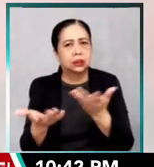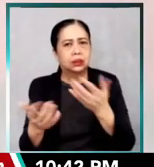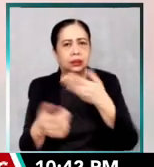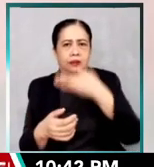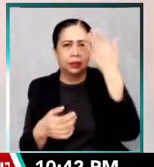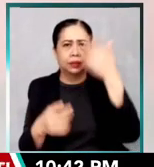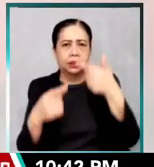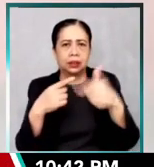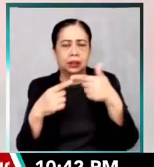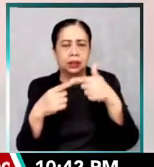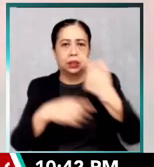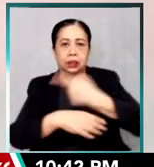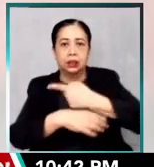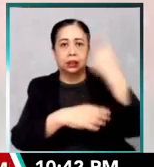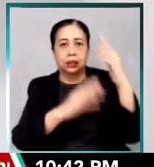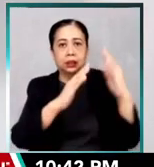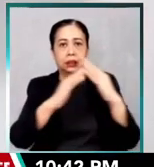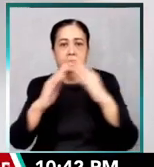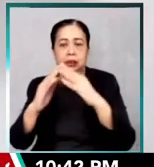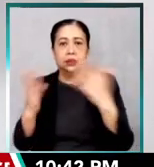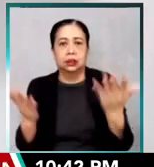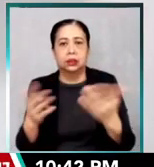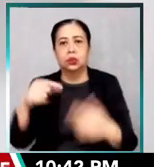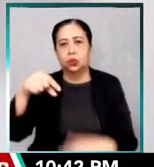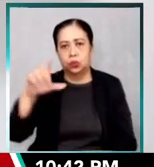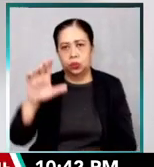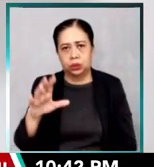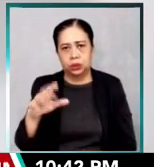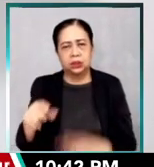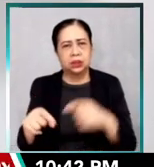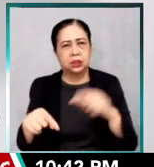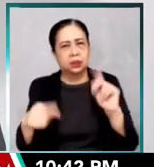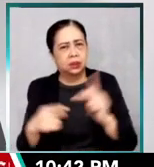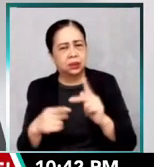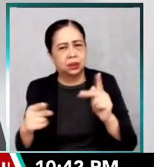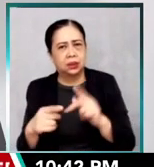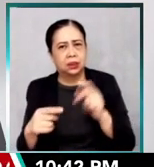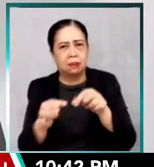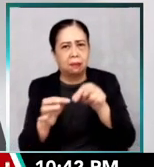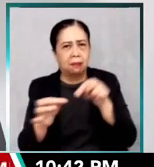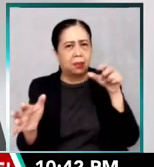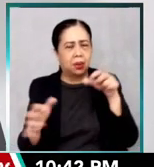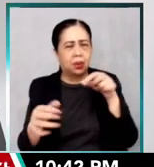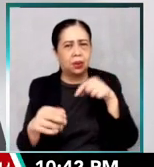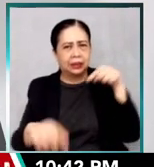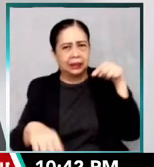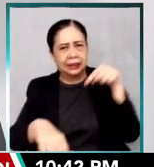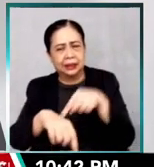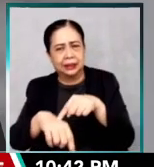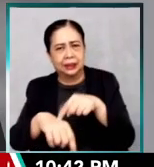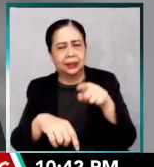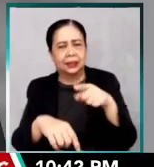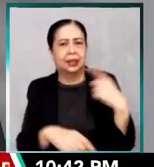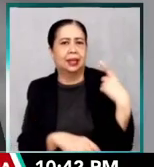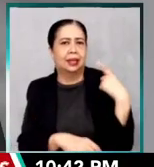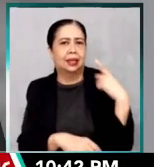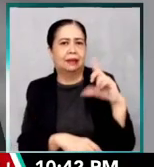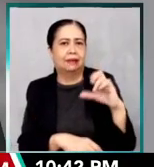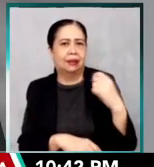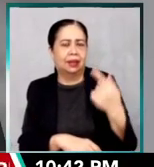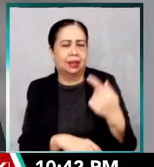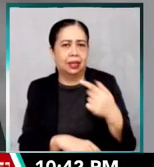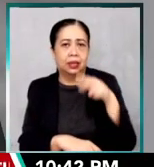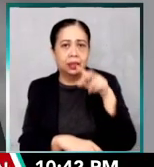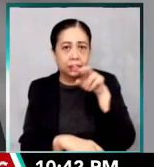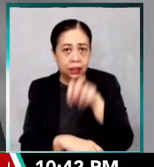isang subdivision sa Quezon City. Ang iniinda, isang pana na nakatarak sa kaliwang hita nito. Nakita raw sa